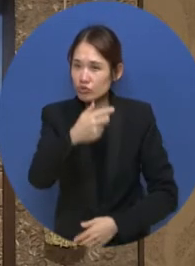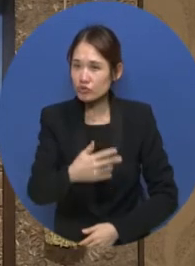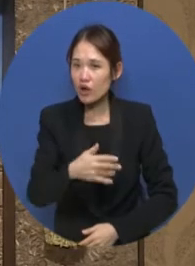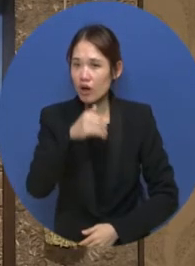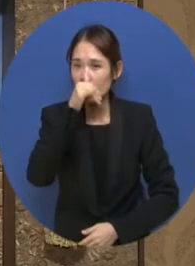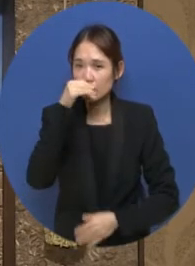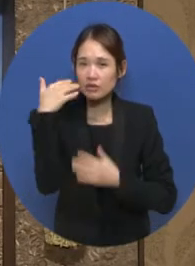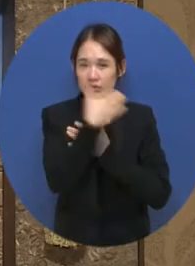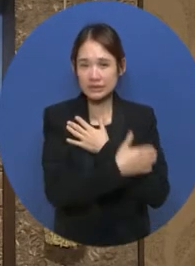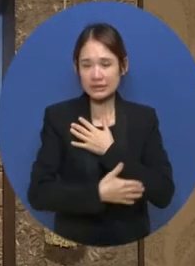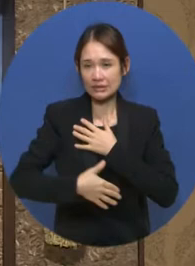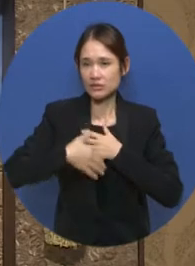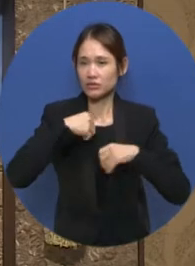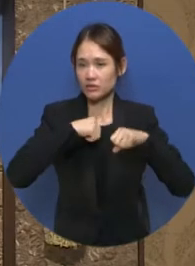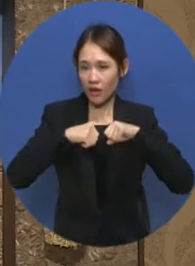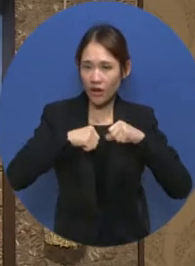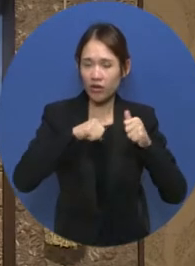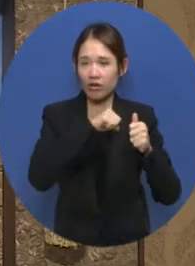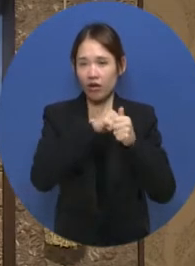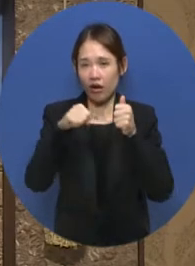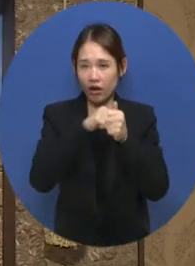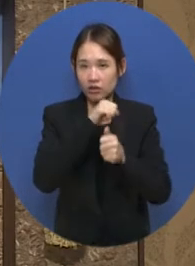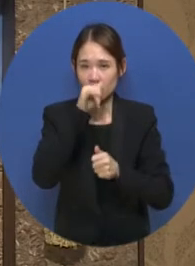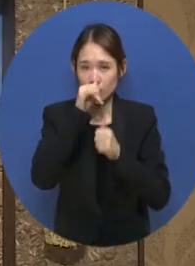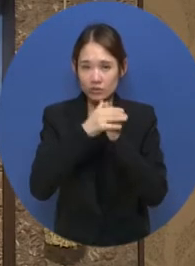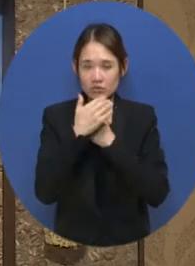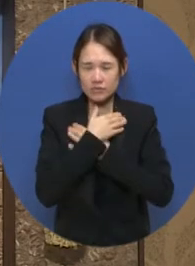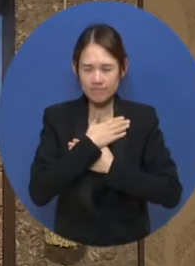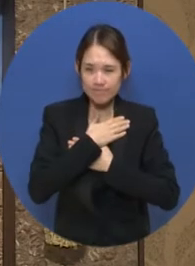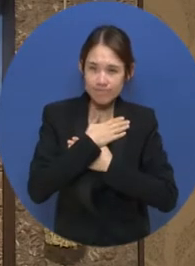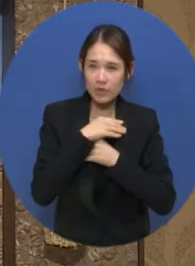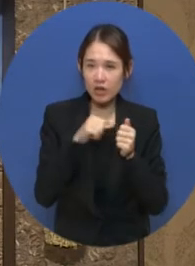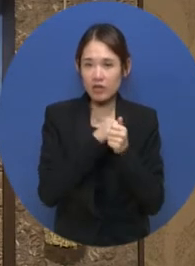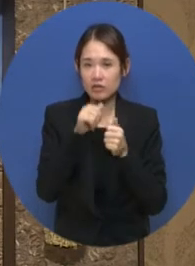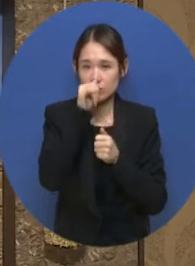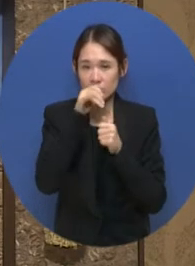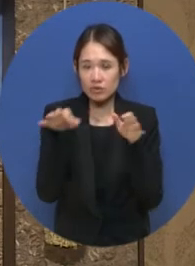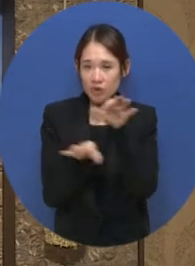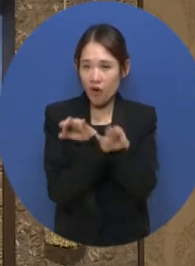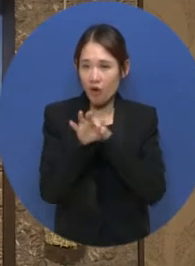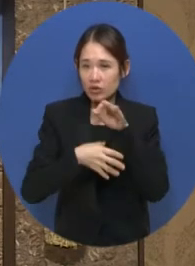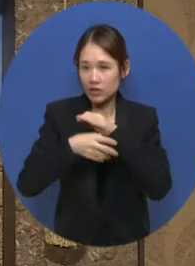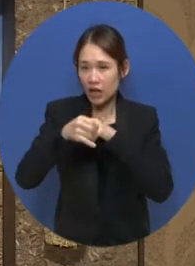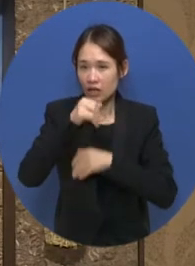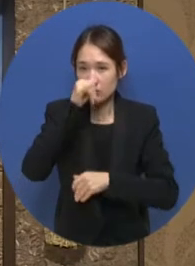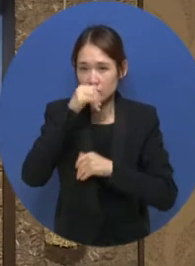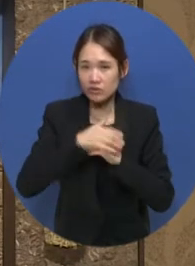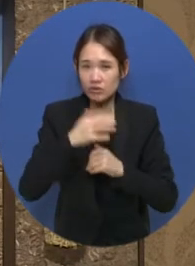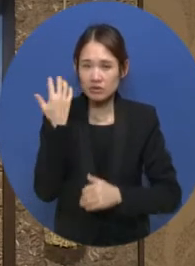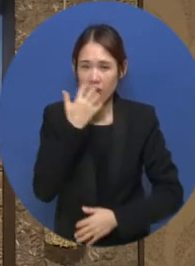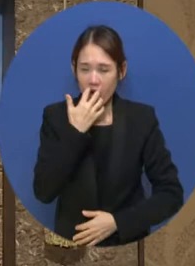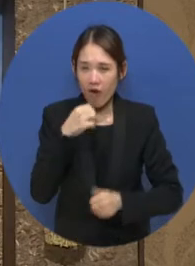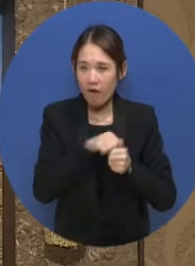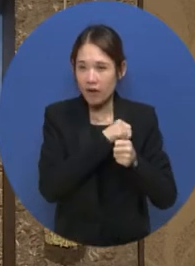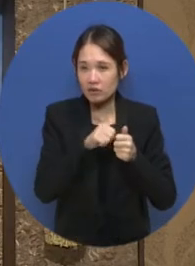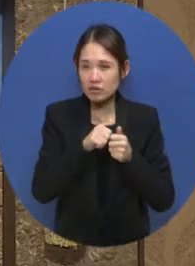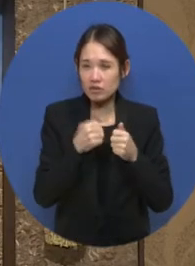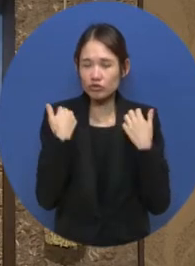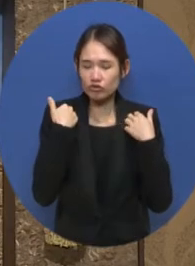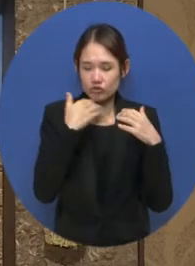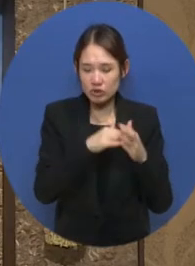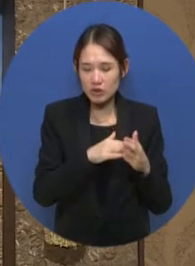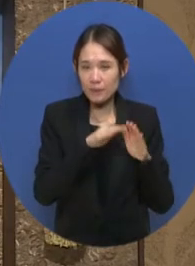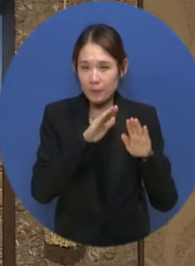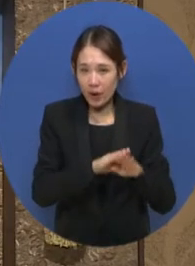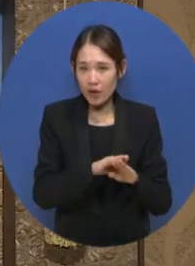신체적 학대가 있고요 4 또 정서적 학대가 있습니다 그리고 경제적 착취가 있구요 또 성적 학대 그리고 여기 방이 이렇게